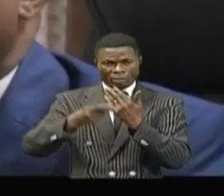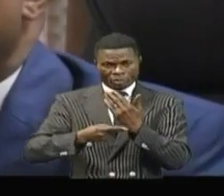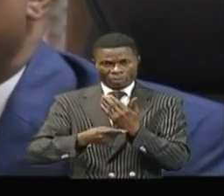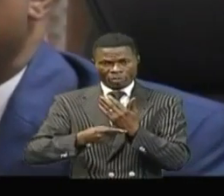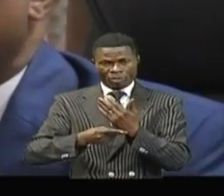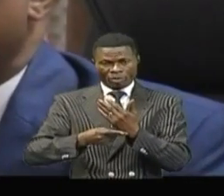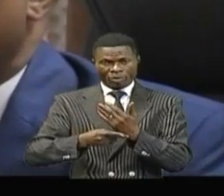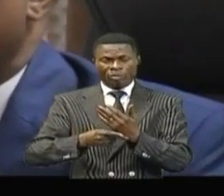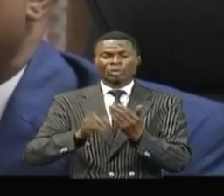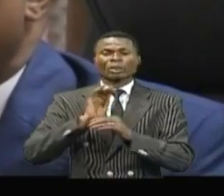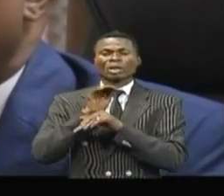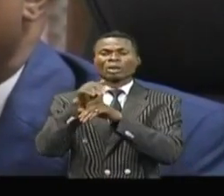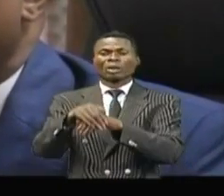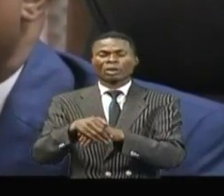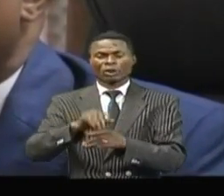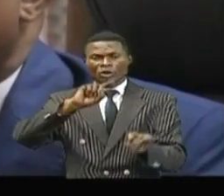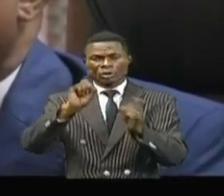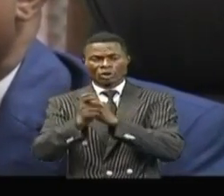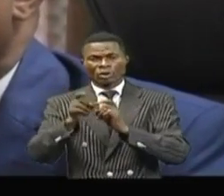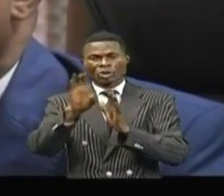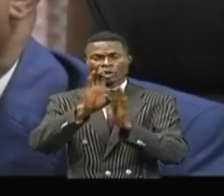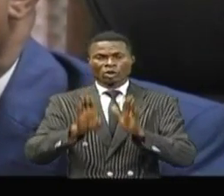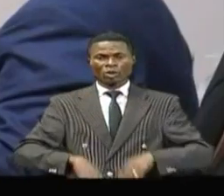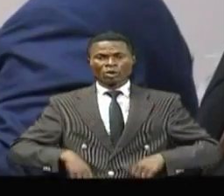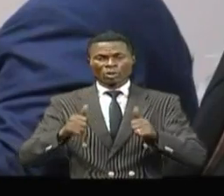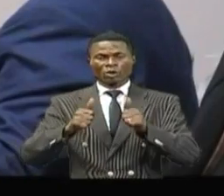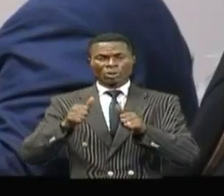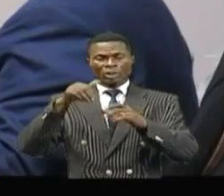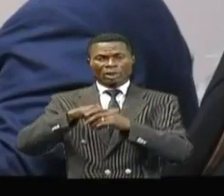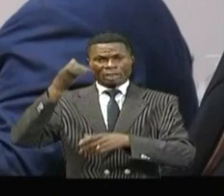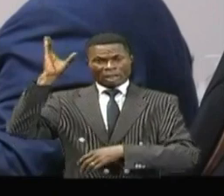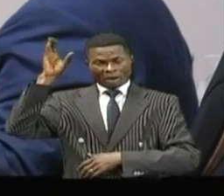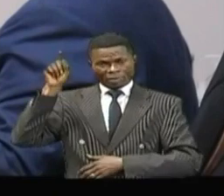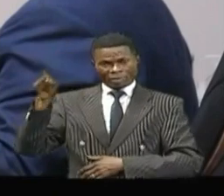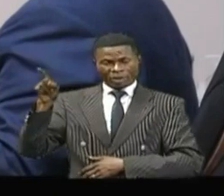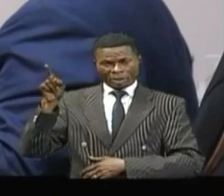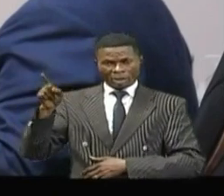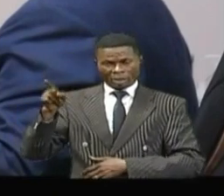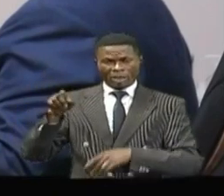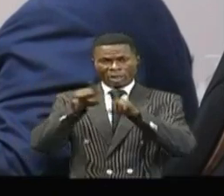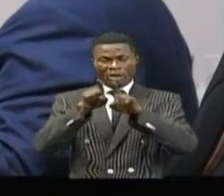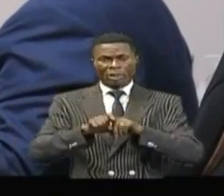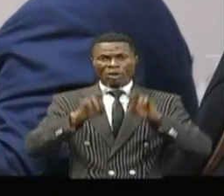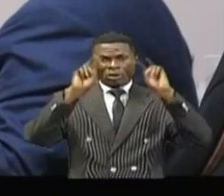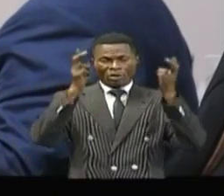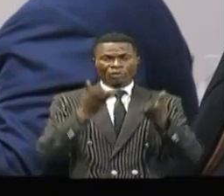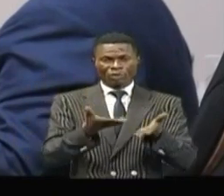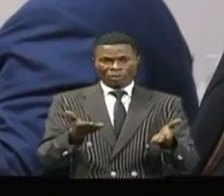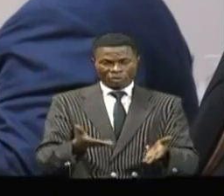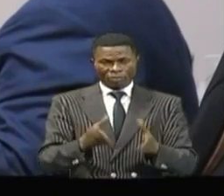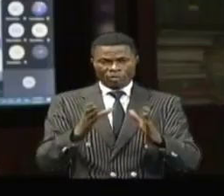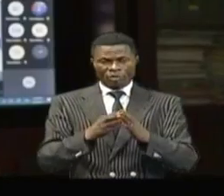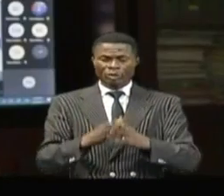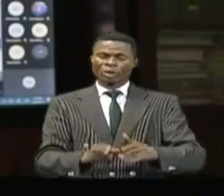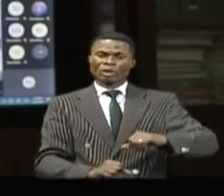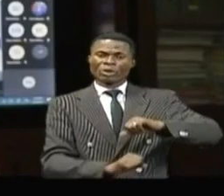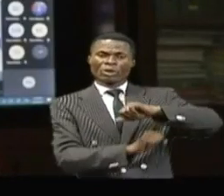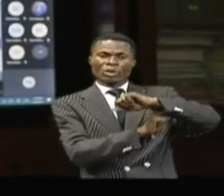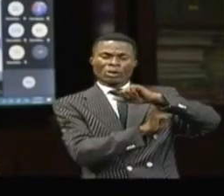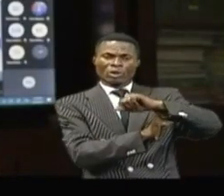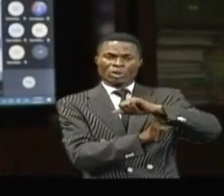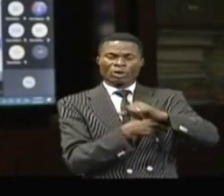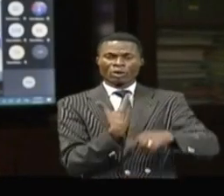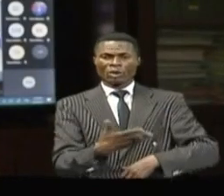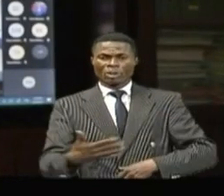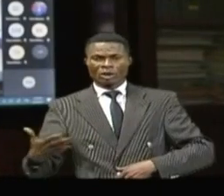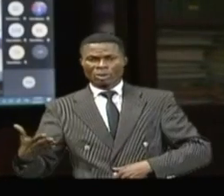vise à contribuer à l'amélioration des habitats dans les milieux ruraux et périurbains, avec un appui en certains